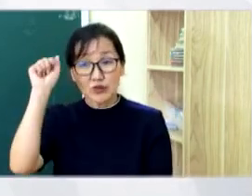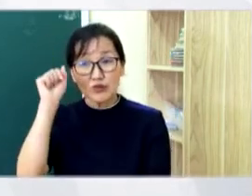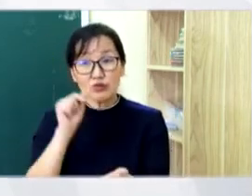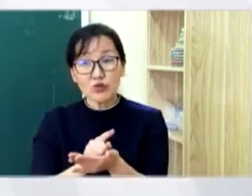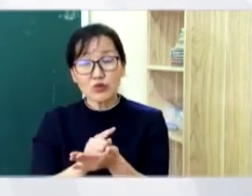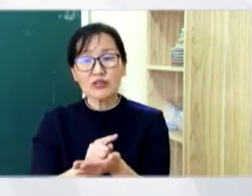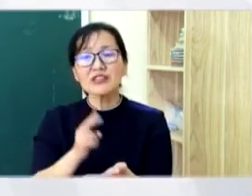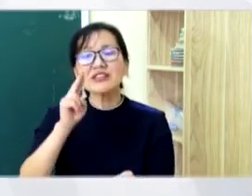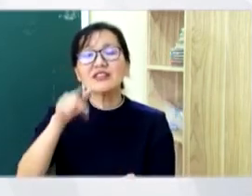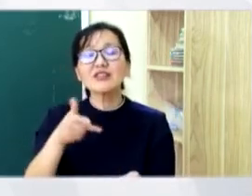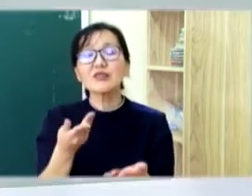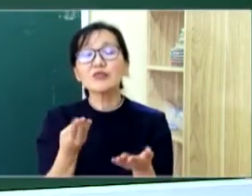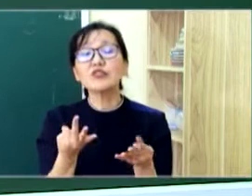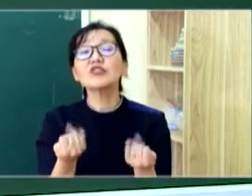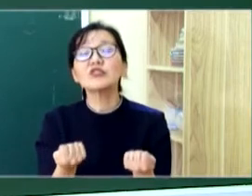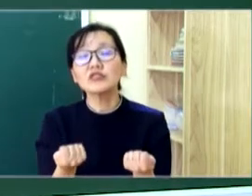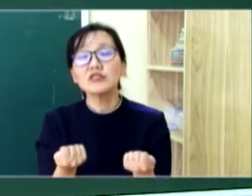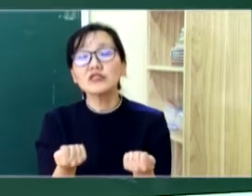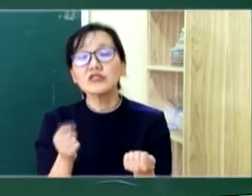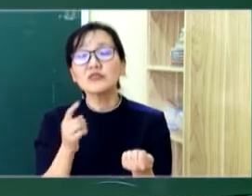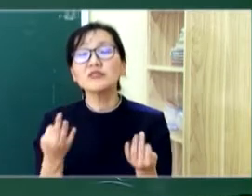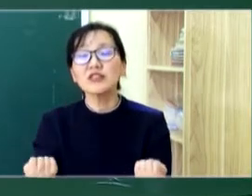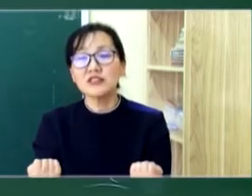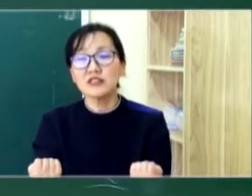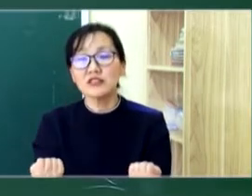баримжаалаад өөрөөр хэлэх юм бол 12 бүхэл